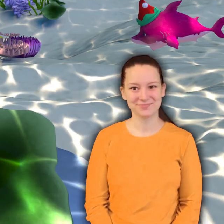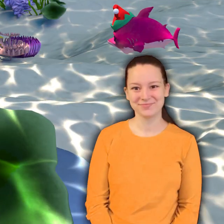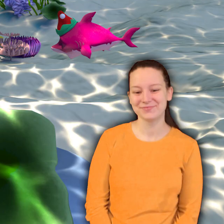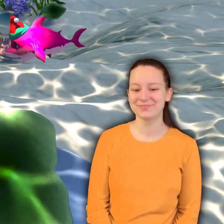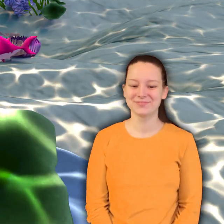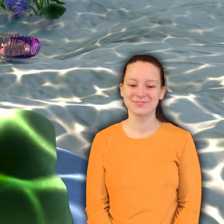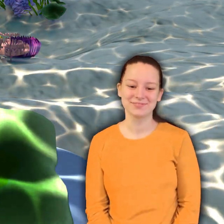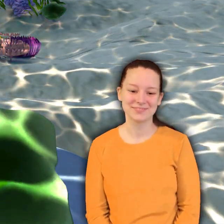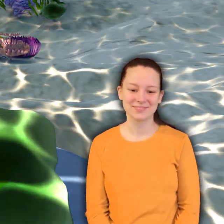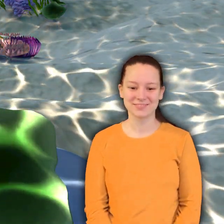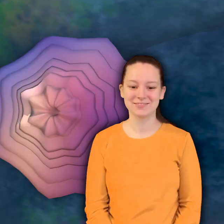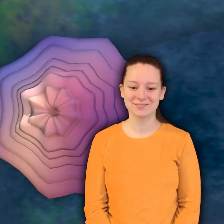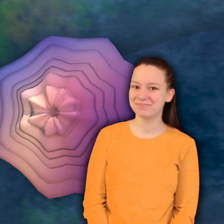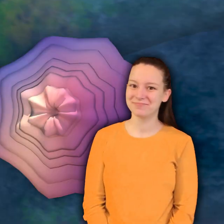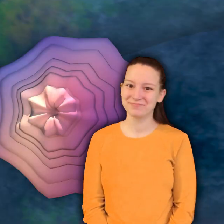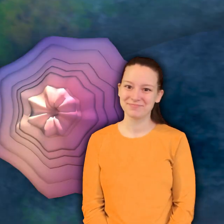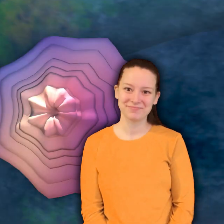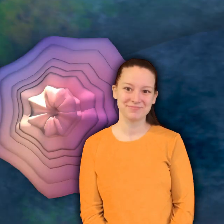shark